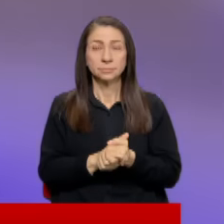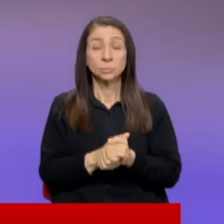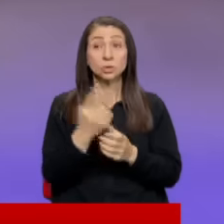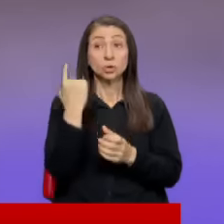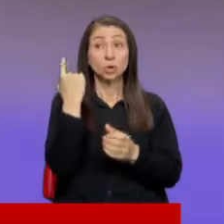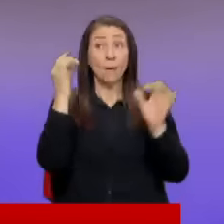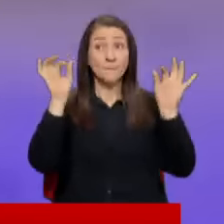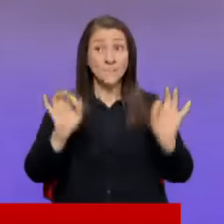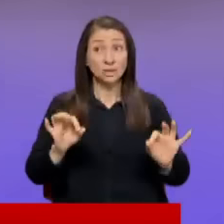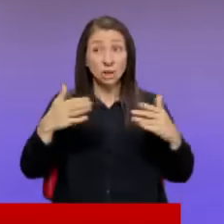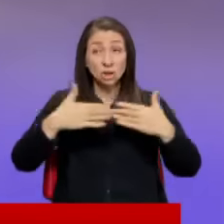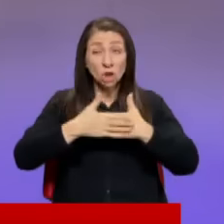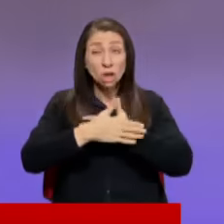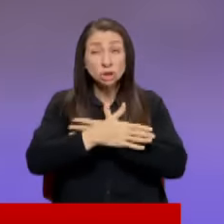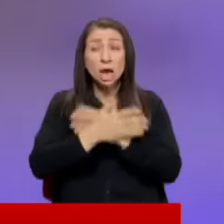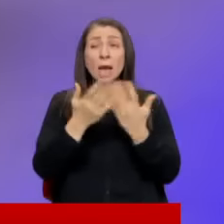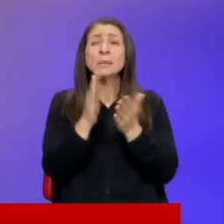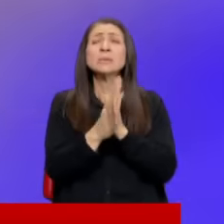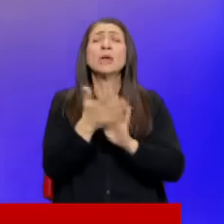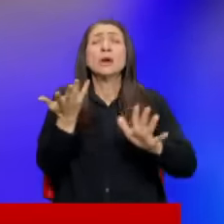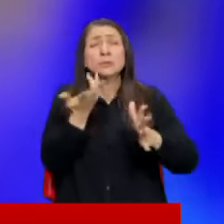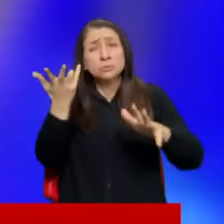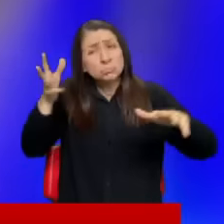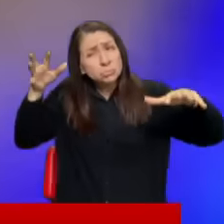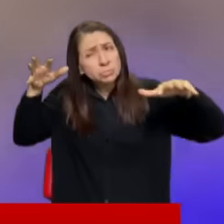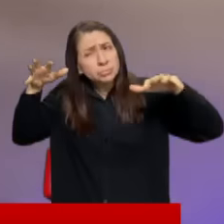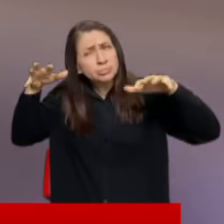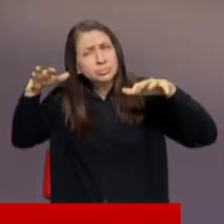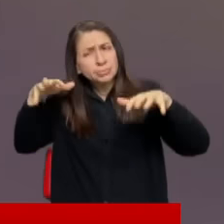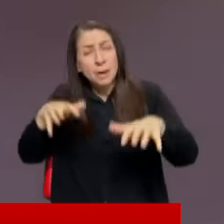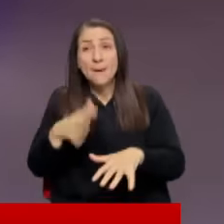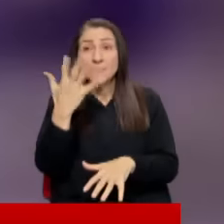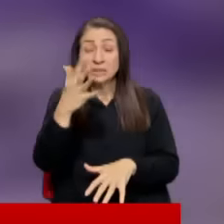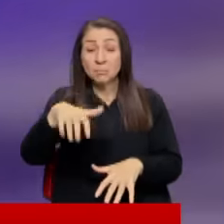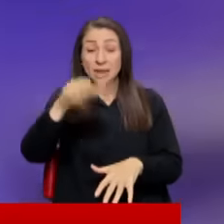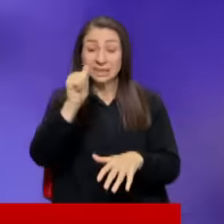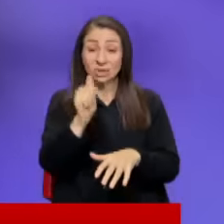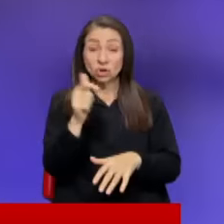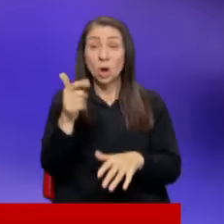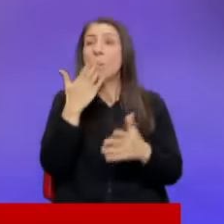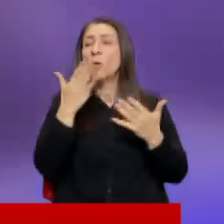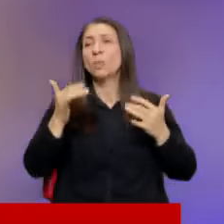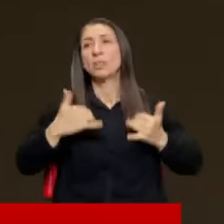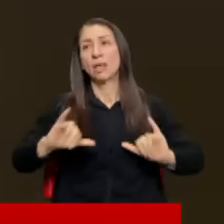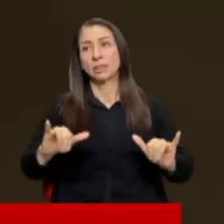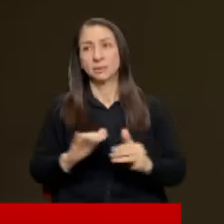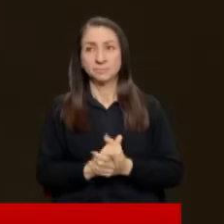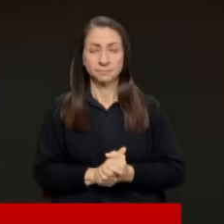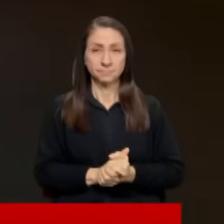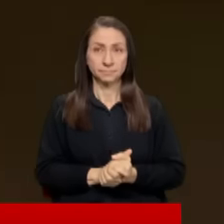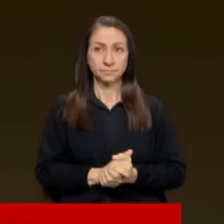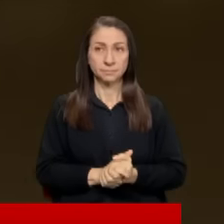Dün başlayan ve gece saatlerinde şiddetini artıran sağanak nedeniyle 5 merkez ilçede okullar tatil edildi.